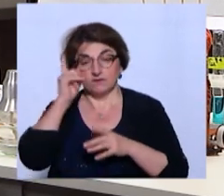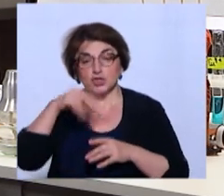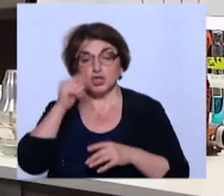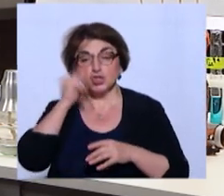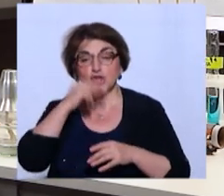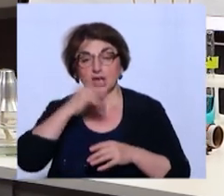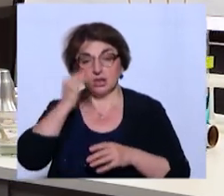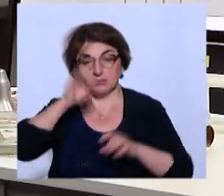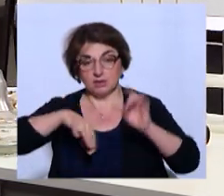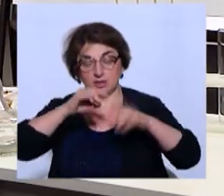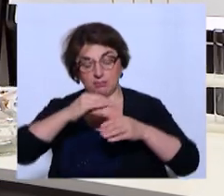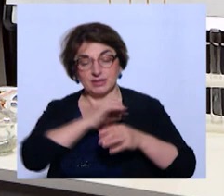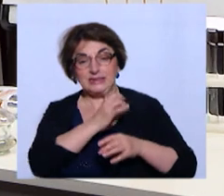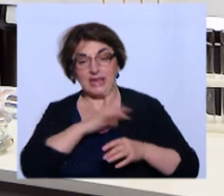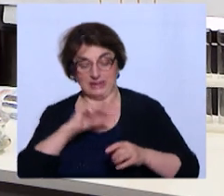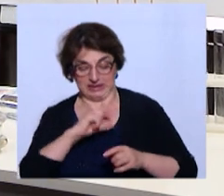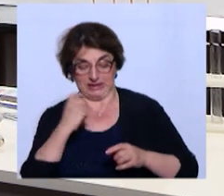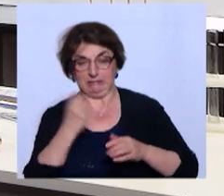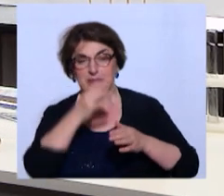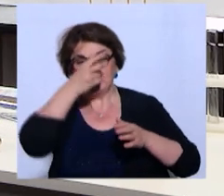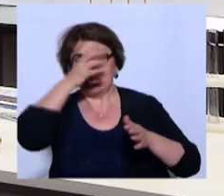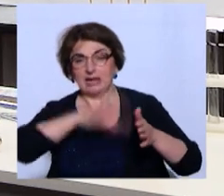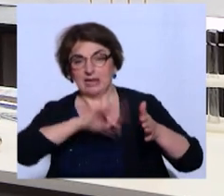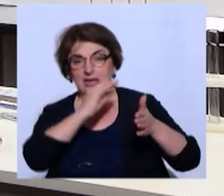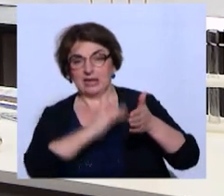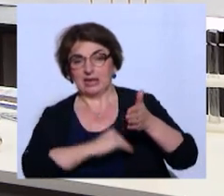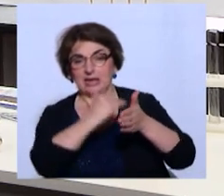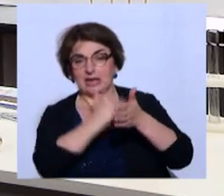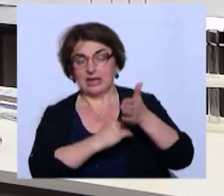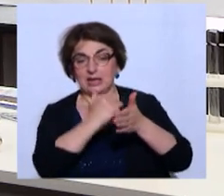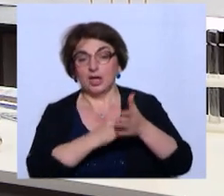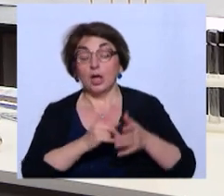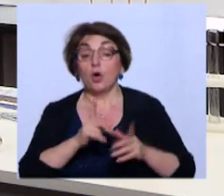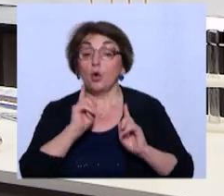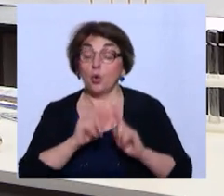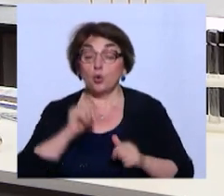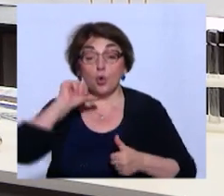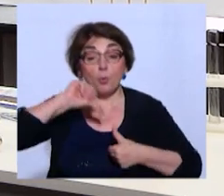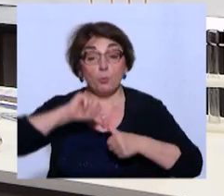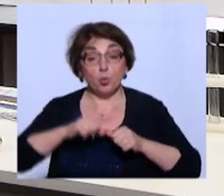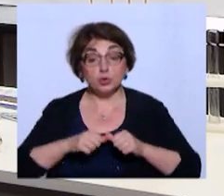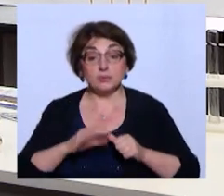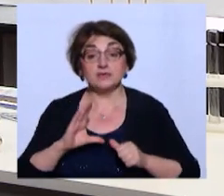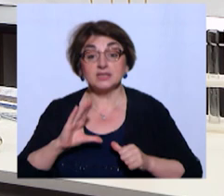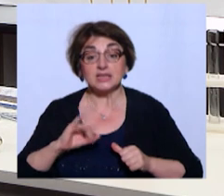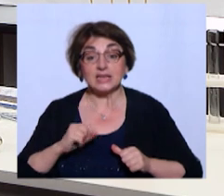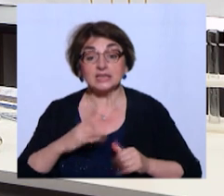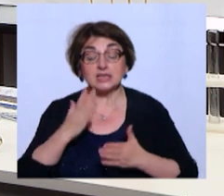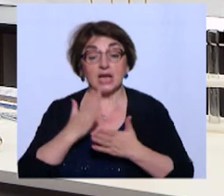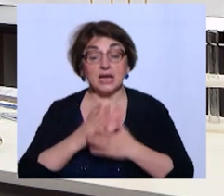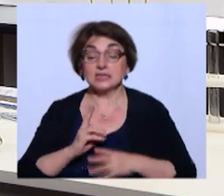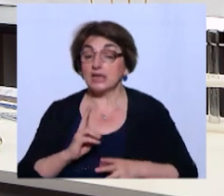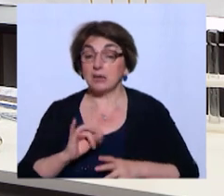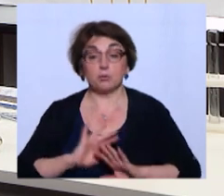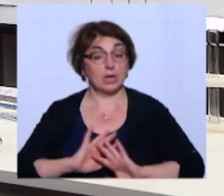ფსკერზე, ან რაიმე ჭურჭლის ფსკერზე მისი წყლის დუღილის დროს. ხოლო რაც შეეხება მუდმივ სიხისტეს, მუდმივი სიხისტე არ არის კარბონატული სიხისტე,